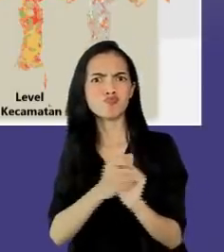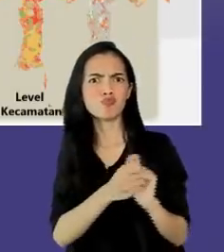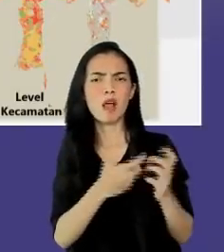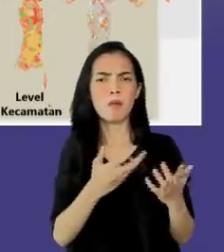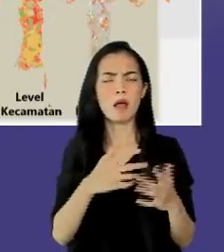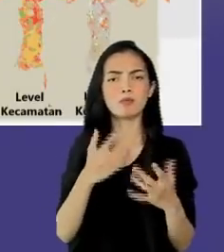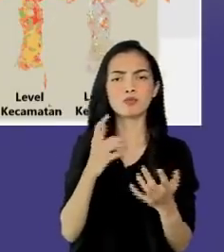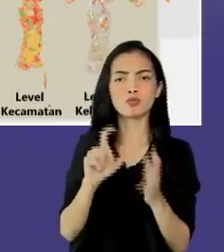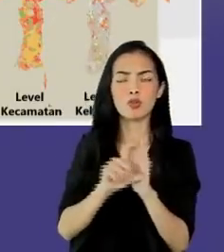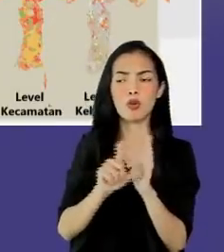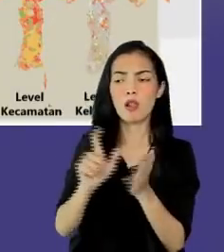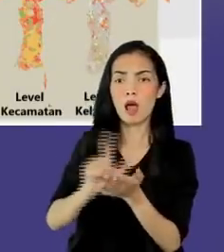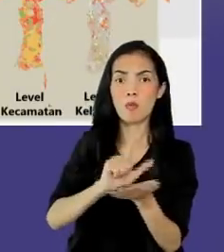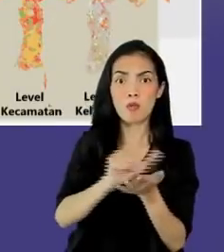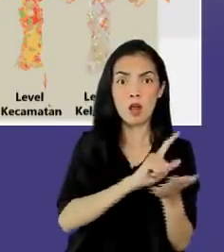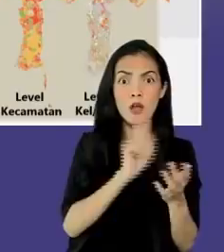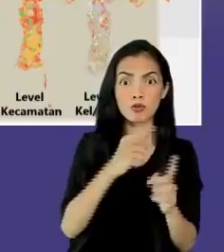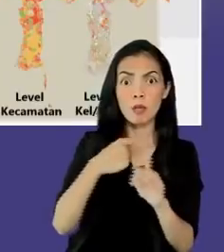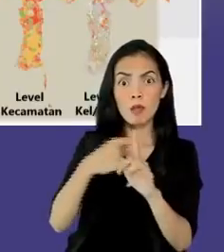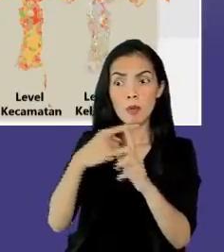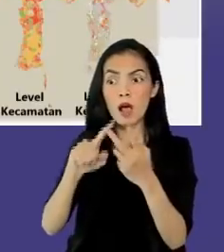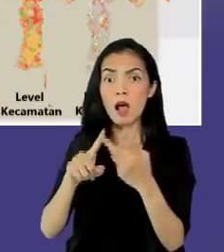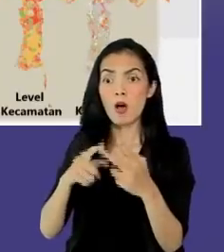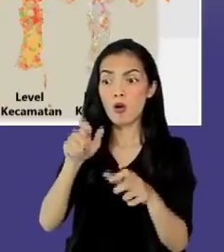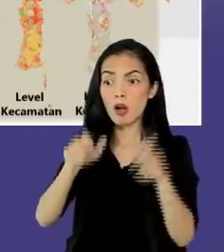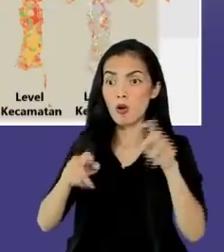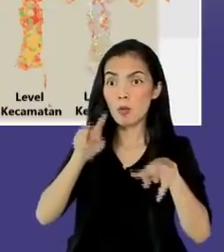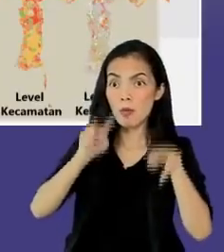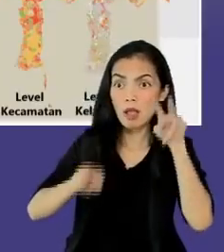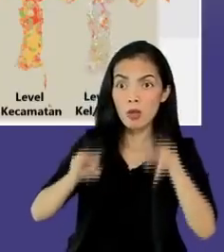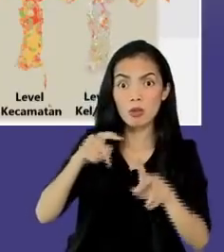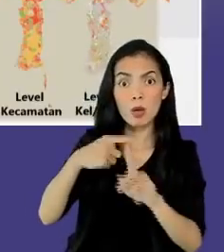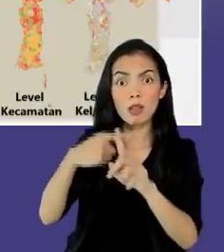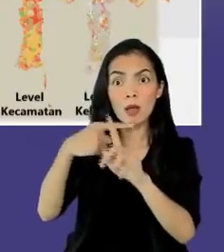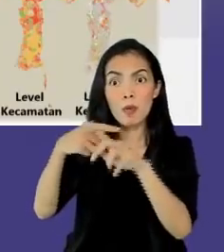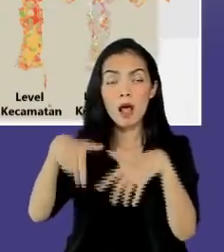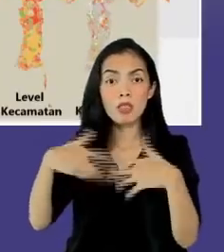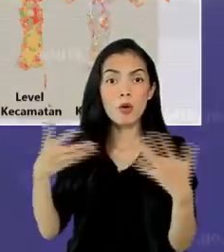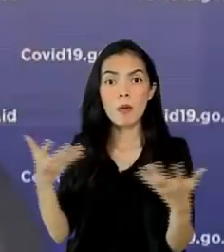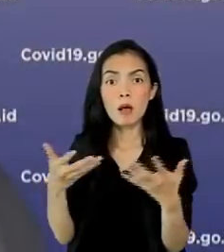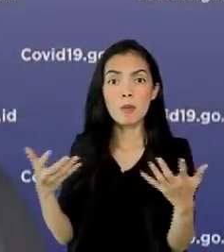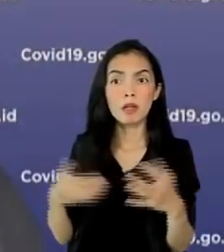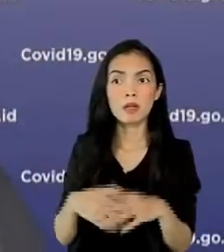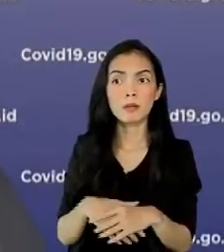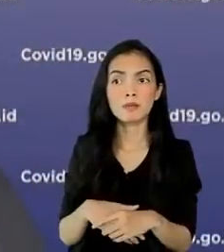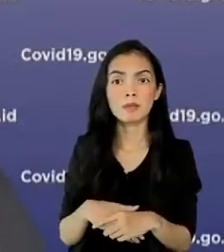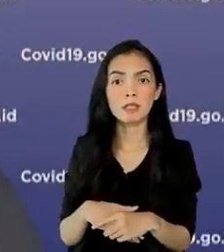pelaporan yang harus ditingkatkan, jumlah orang yang dipantau harus lebih baik.